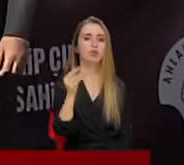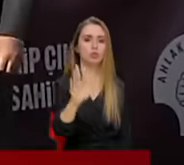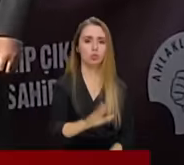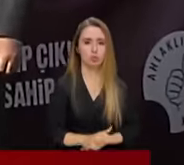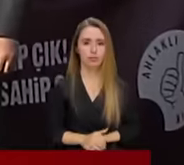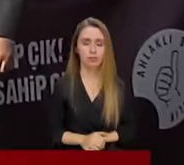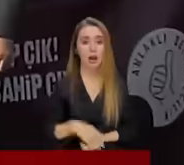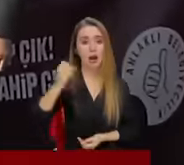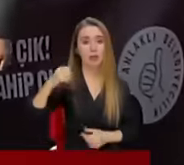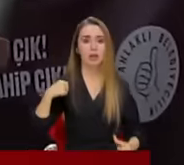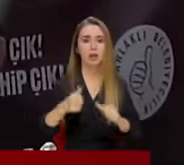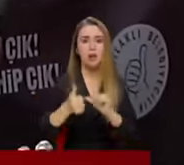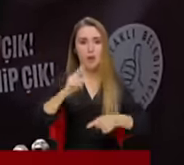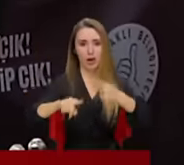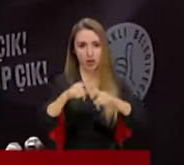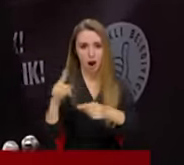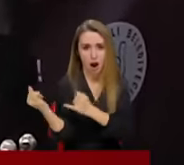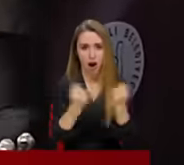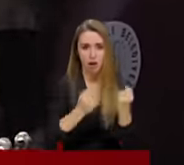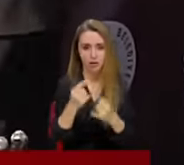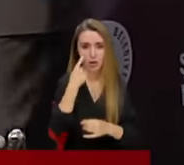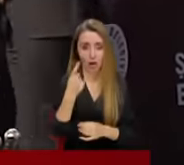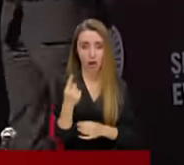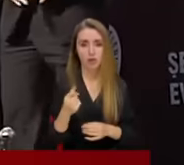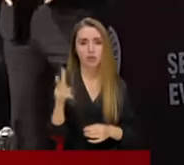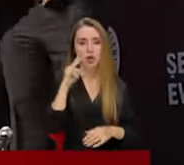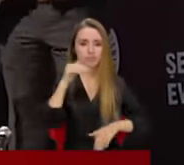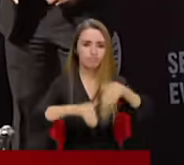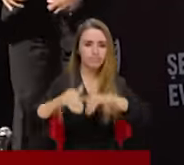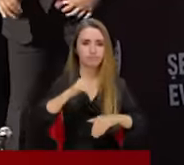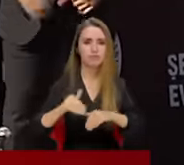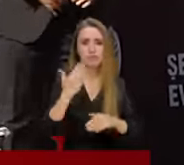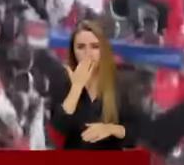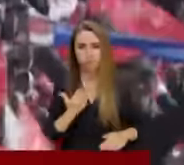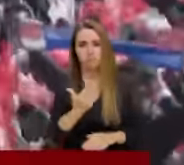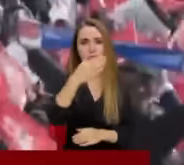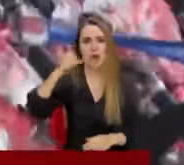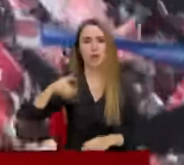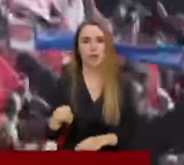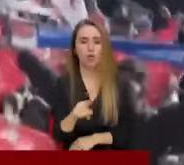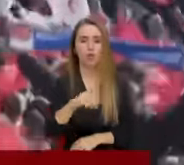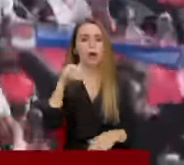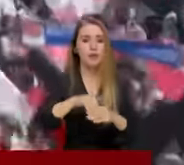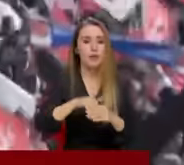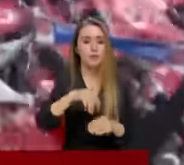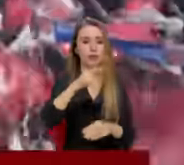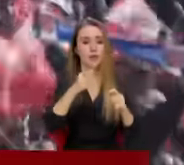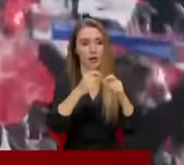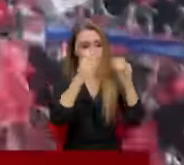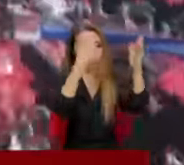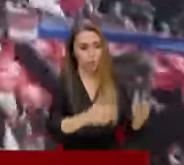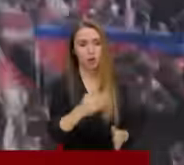olursunuz. AK Parti Yeniden Refah arasında seçimin son haftasına girilirken, restleşme sürerken AK Parti Şanlıurfa Milletvekili Bekir